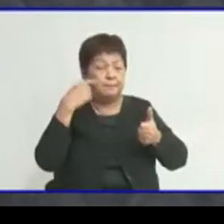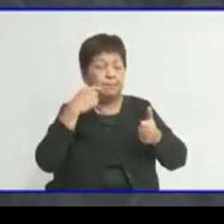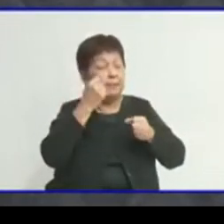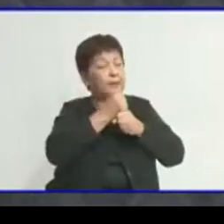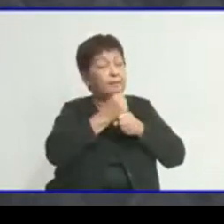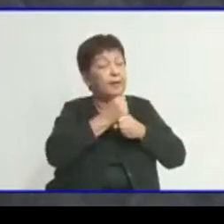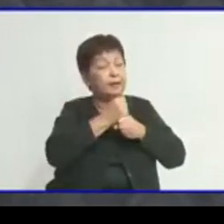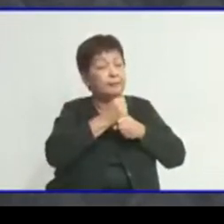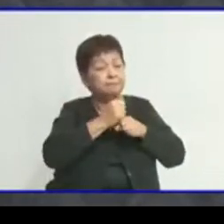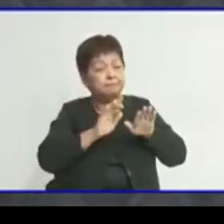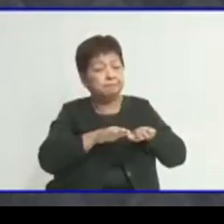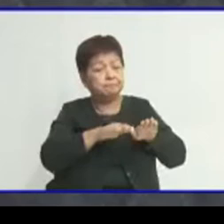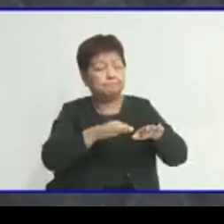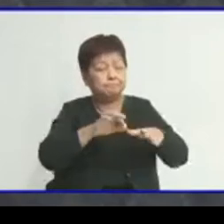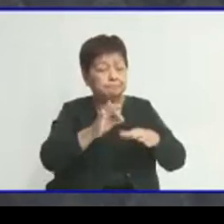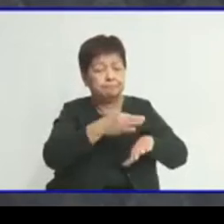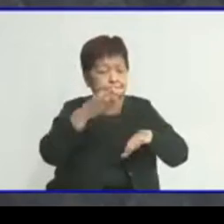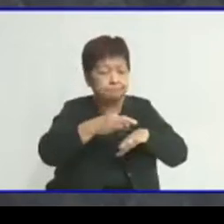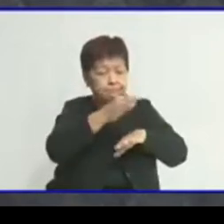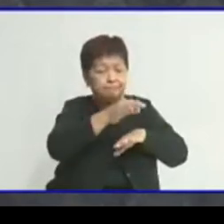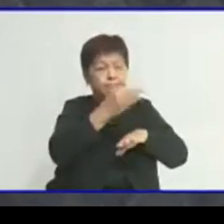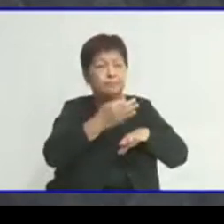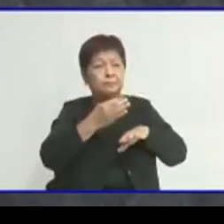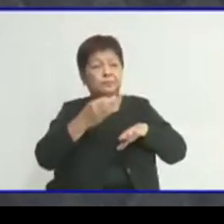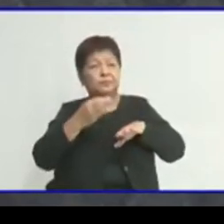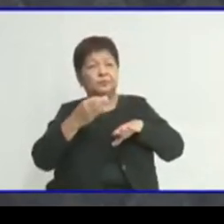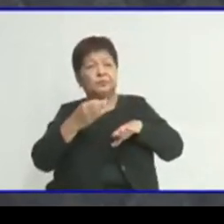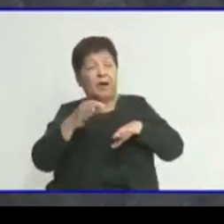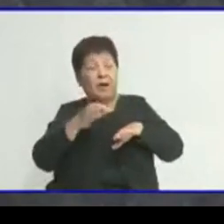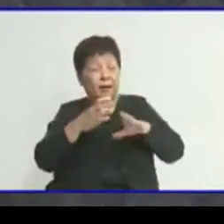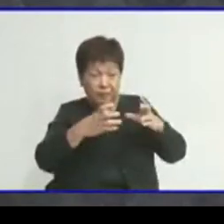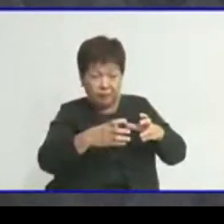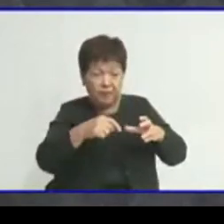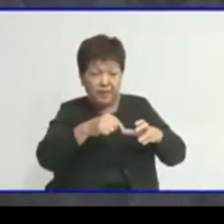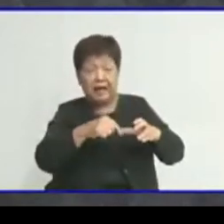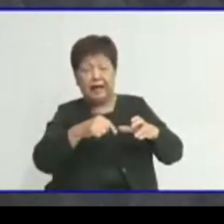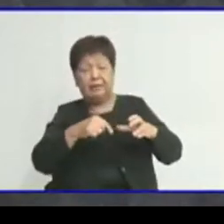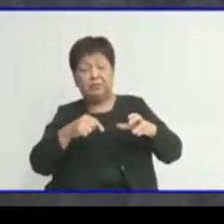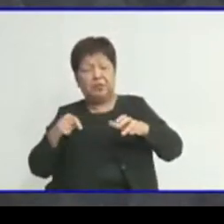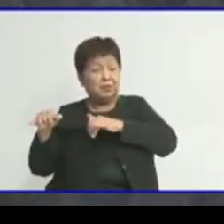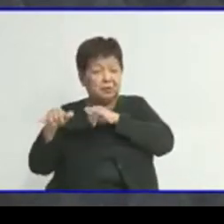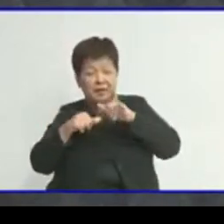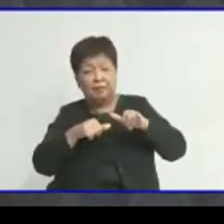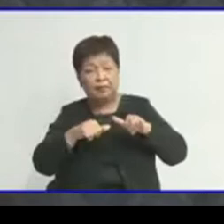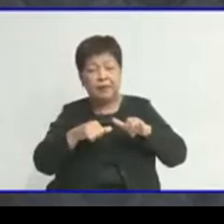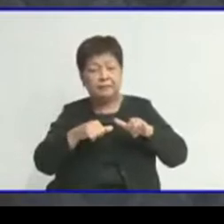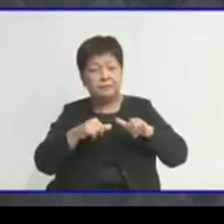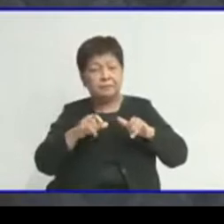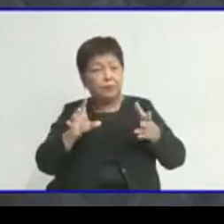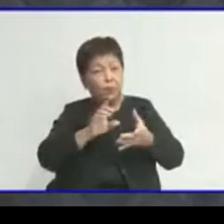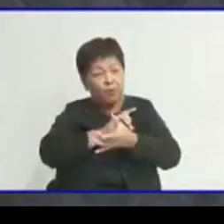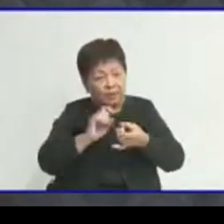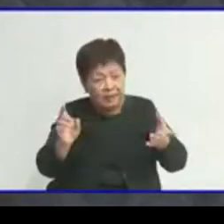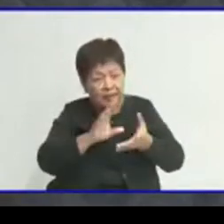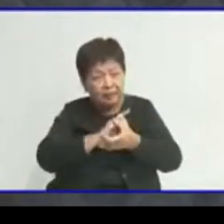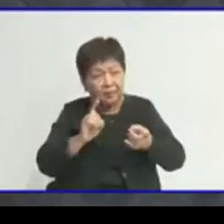านฝีมือแล้วก็เป็นพื้นที่ให้ผู้ลี้ภัยได้แสดงวัฒนธรรมของตัวเองออกมาอย่างที่คุณท่านใคร